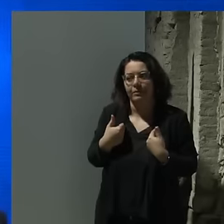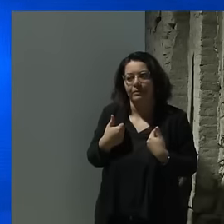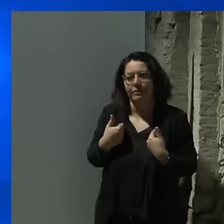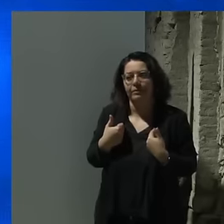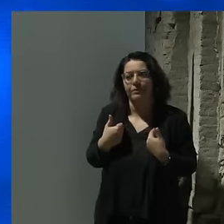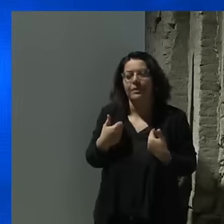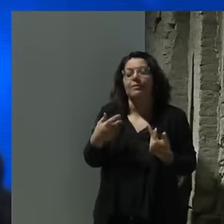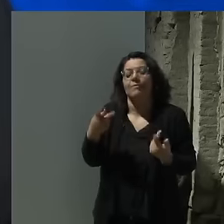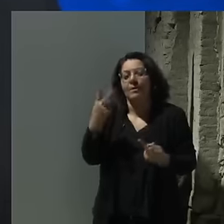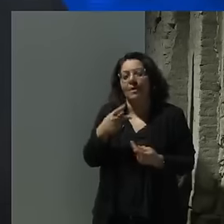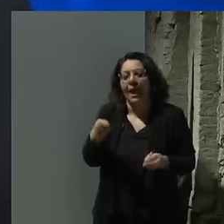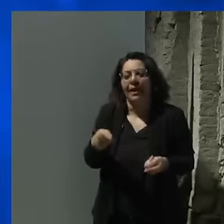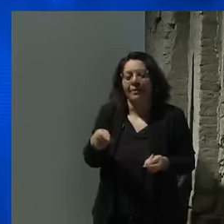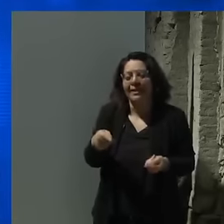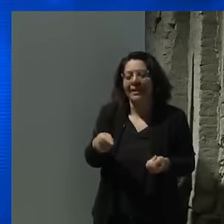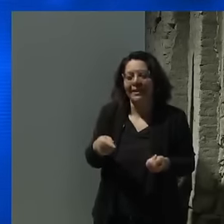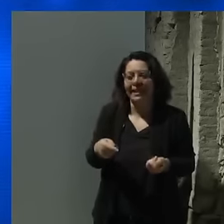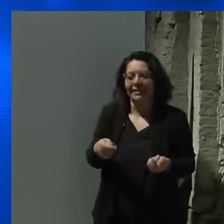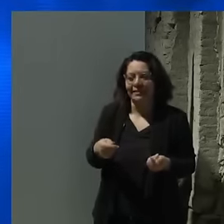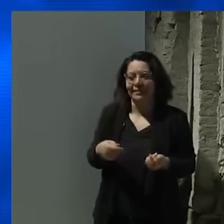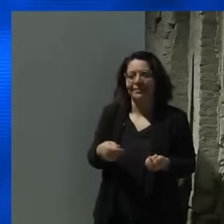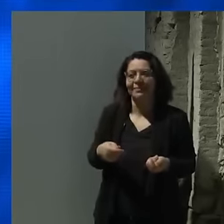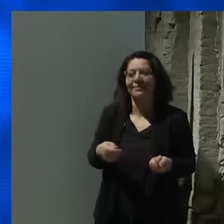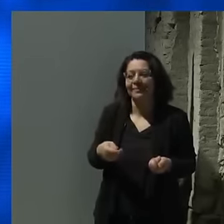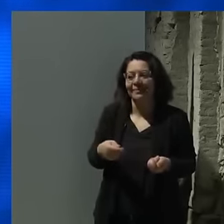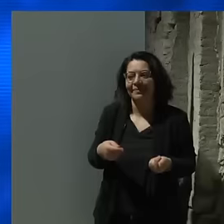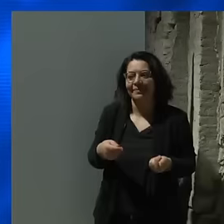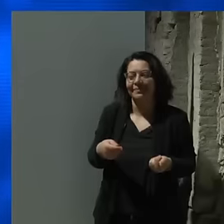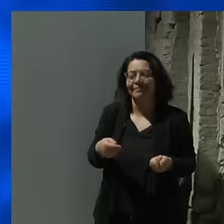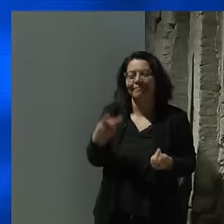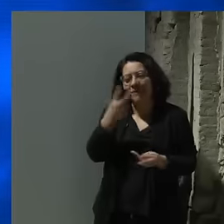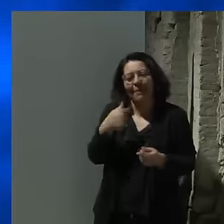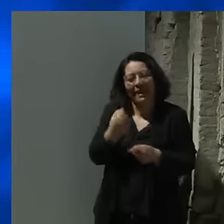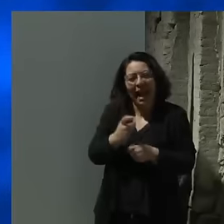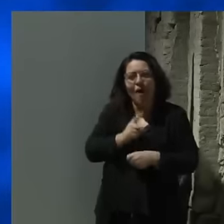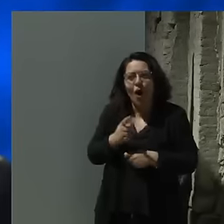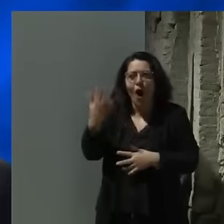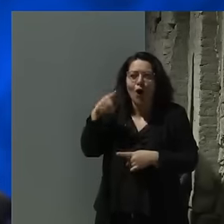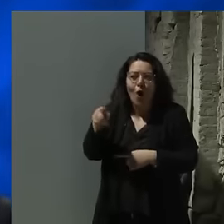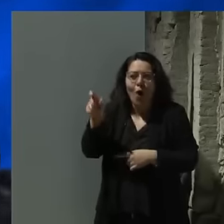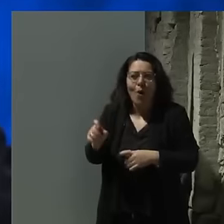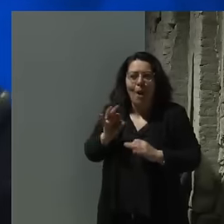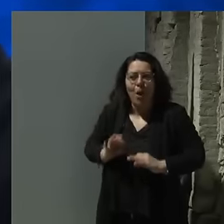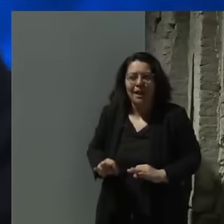E questa persona vorrei conoscerla, vorrei vedere, sperando che sia ancora vivo ovviamente, visto il lavoro che faceva.